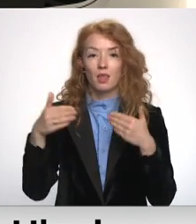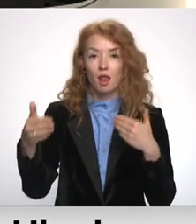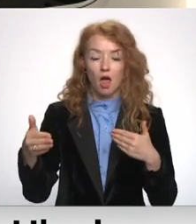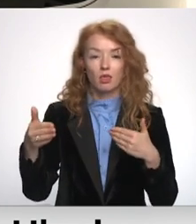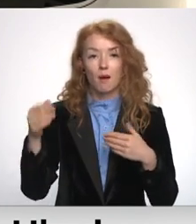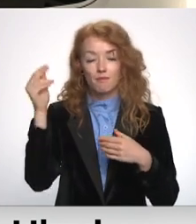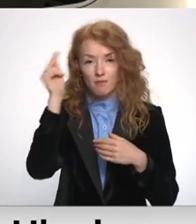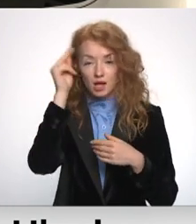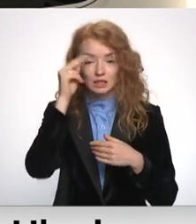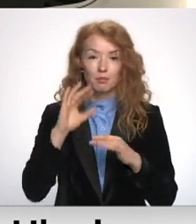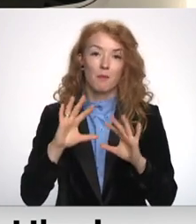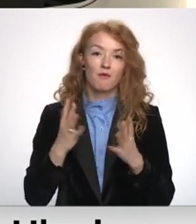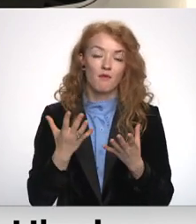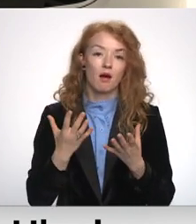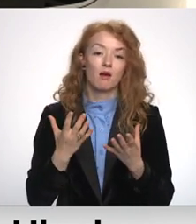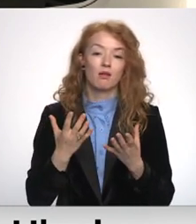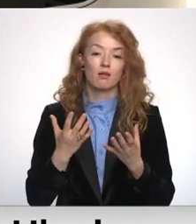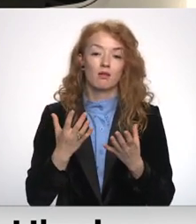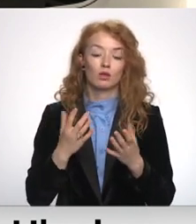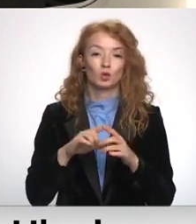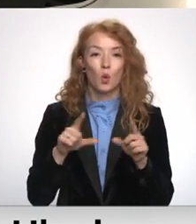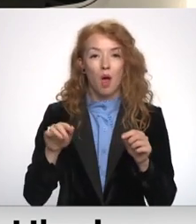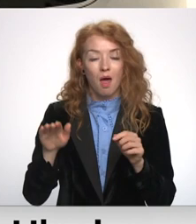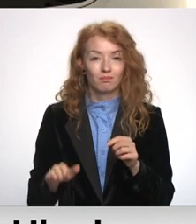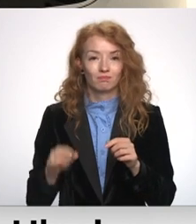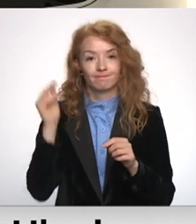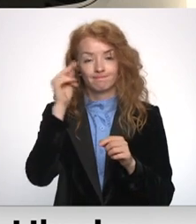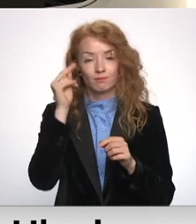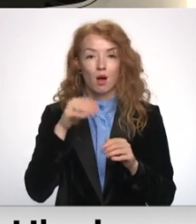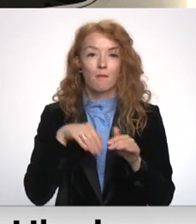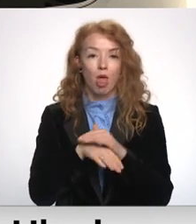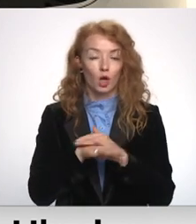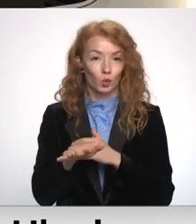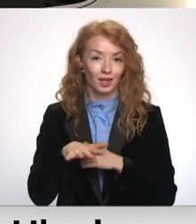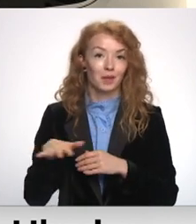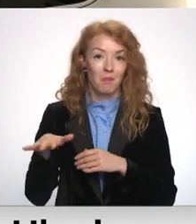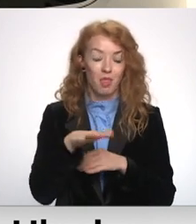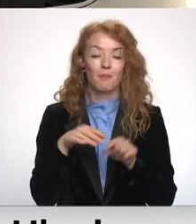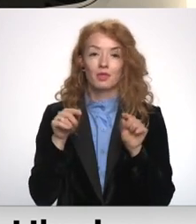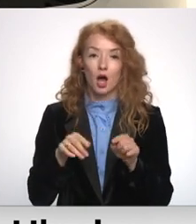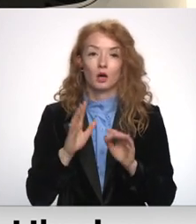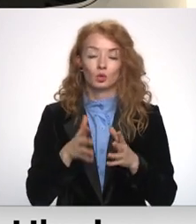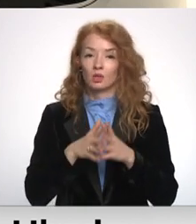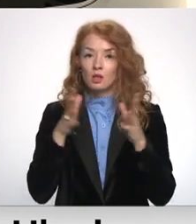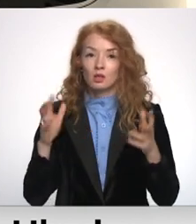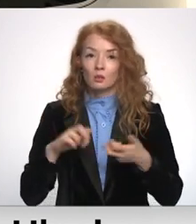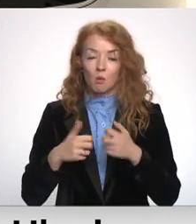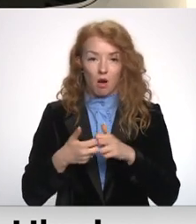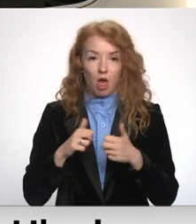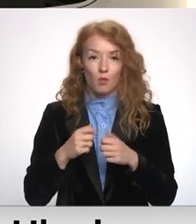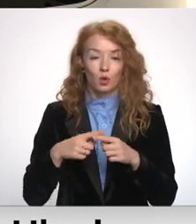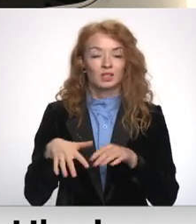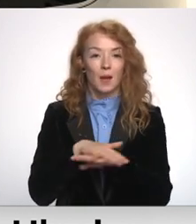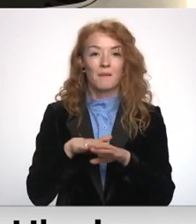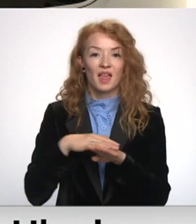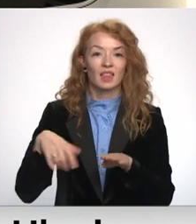studijām vai mācībām skoliņās Ukrainas karabēgļu ģimenēm būs izaicinošas un sabiedrības